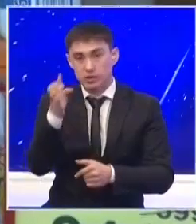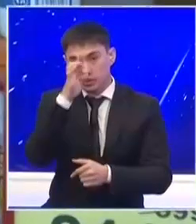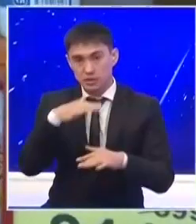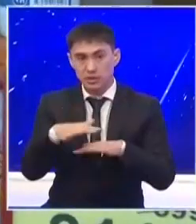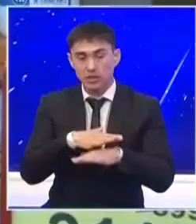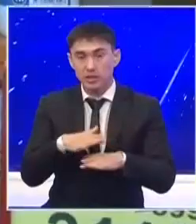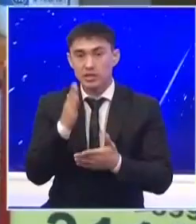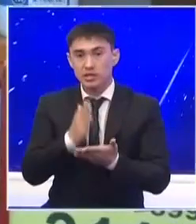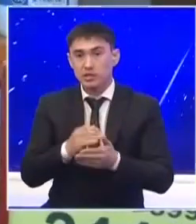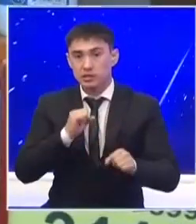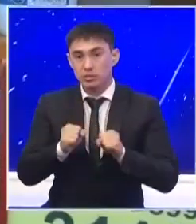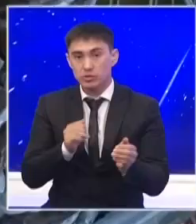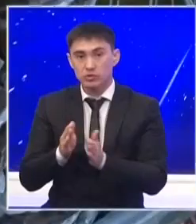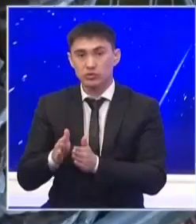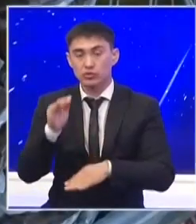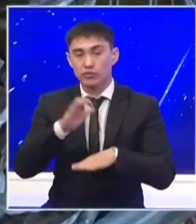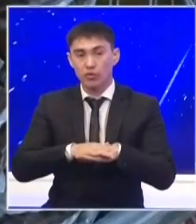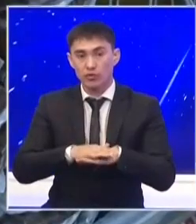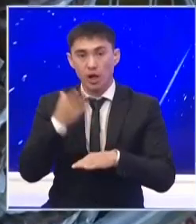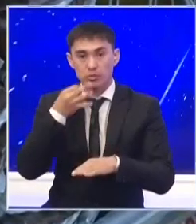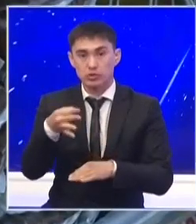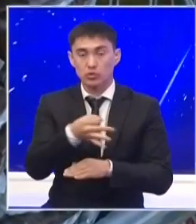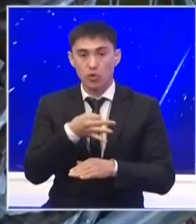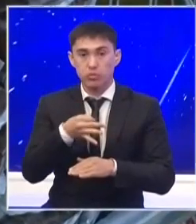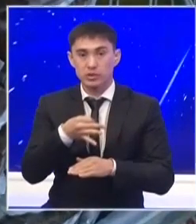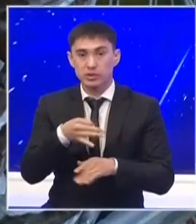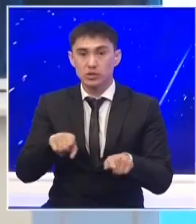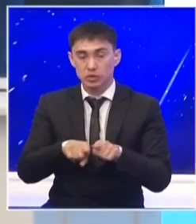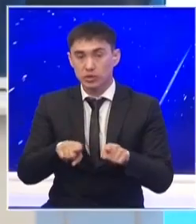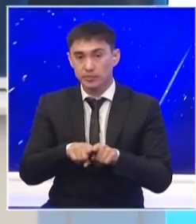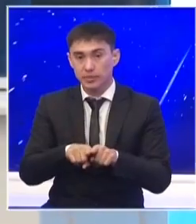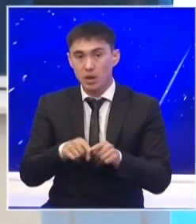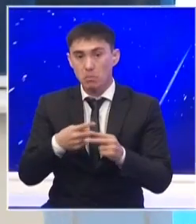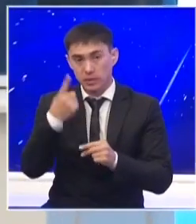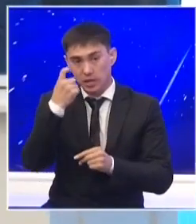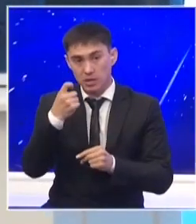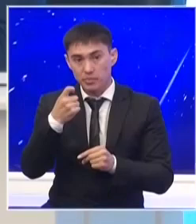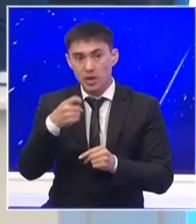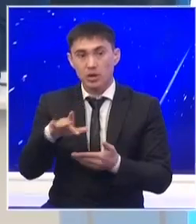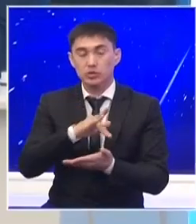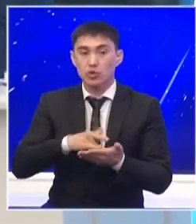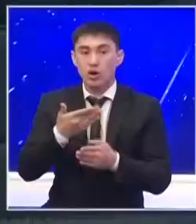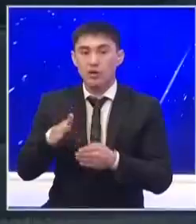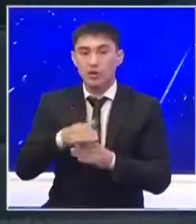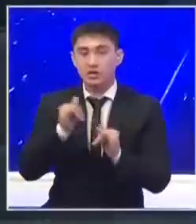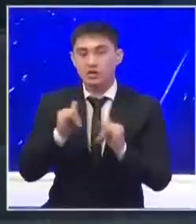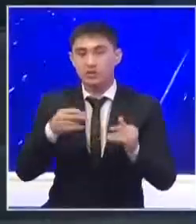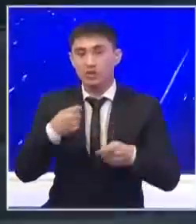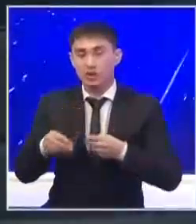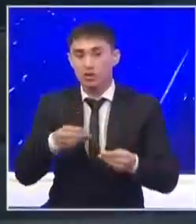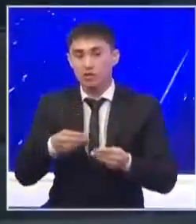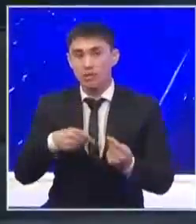страны действуют стабилизационные фонды. Алматинская область не исключение. По данным представителя городского отдела развития